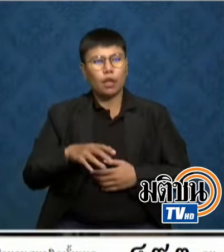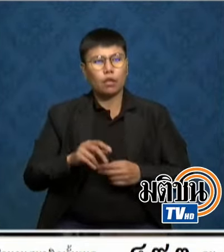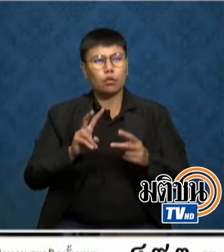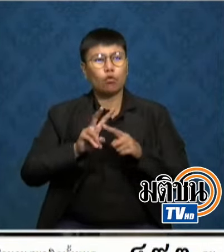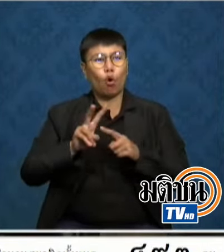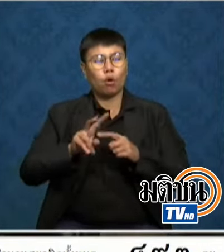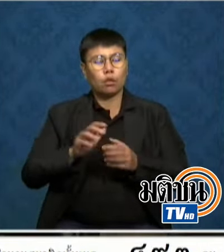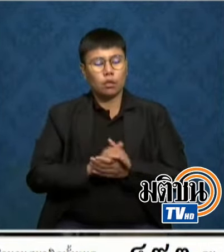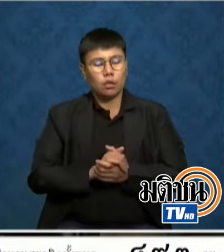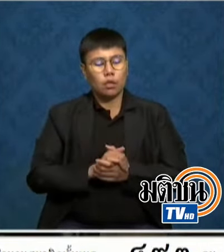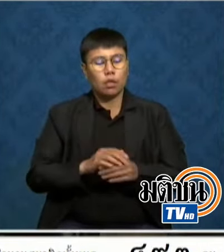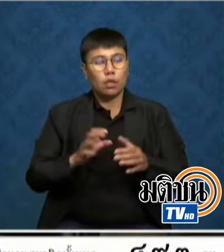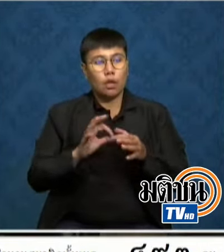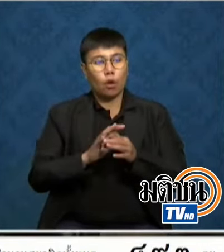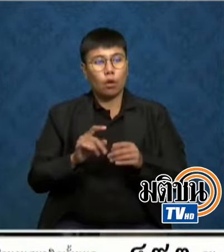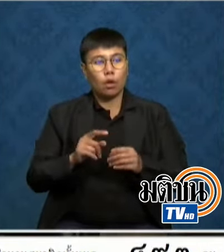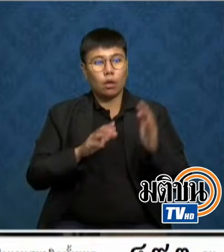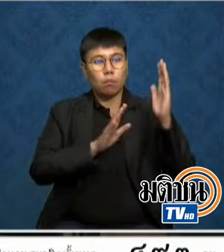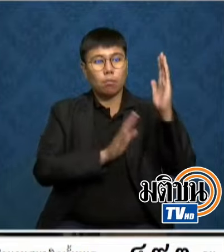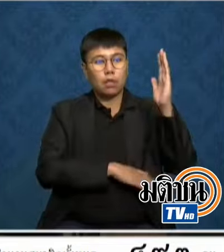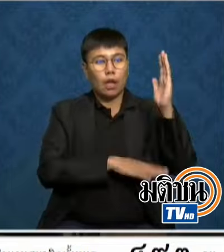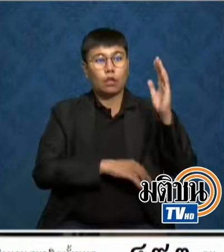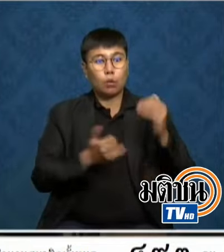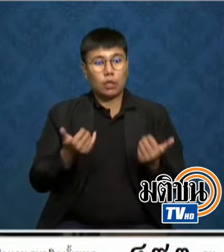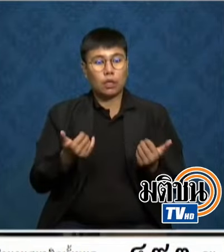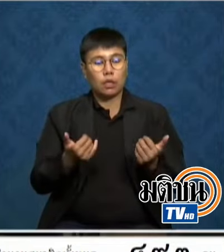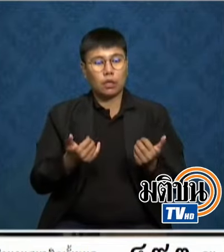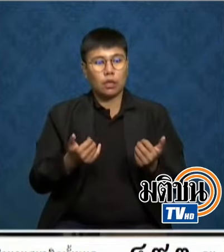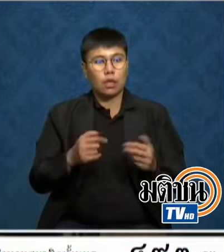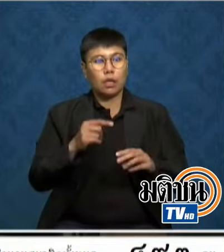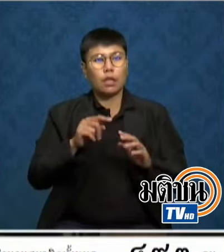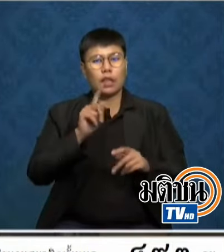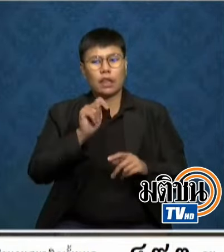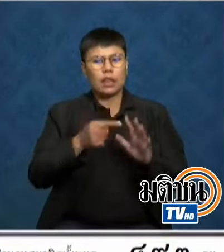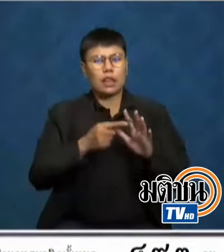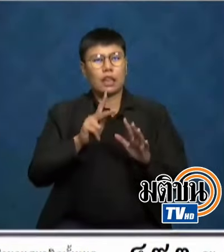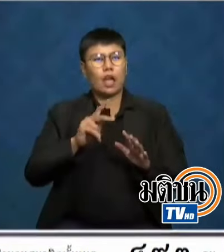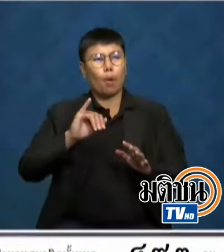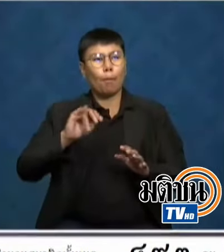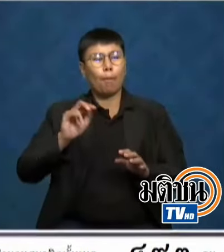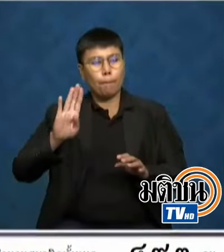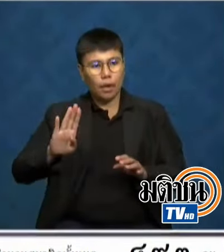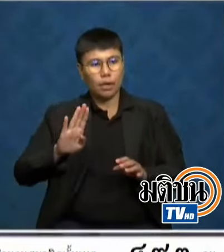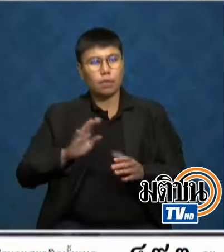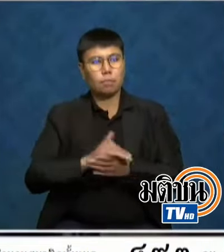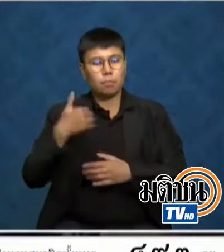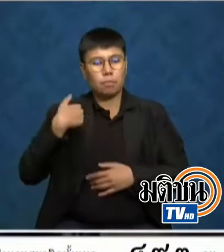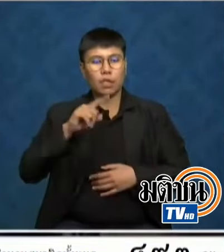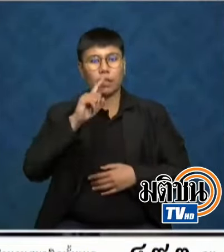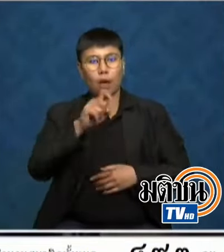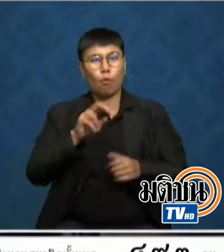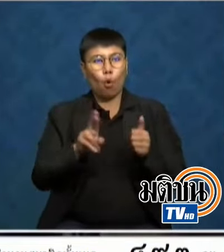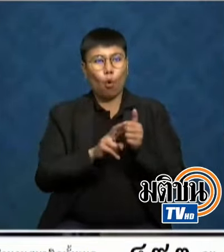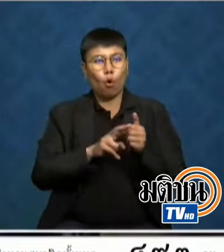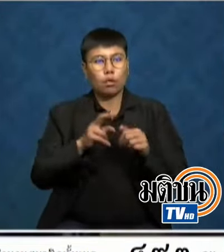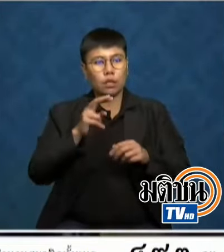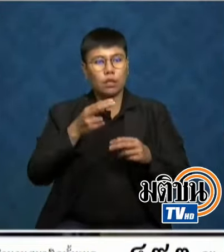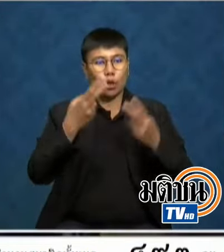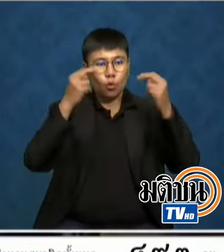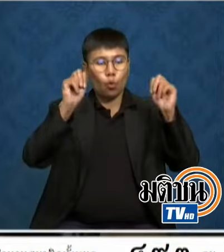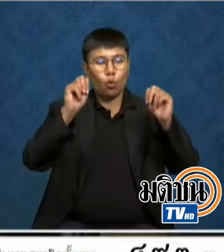อสั้นๆคือเรื่องเกี่ยวกับสถานการณ์ในพื้นที่จังหวัดชายแดนภาคใต้เรื่องตากใบอาทิตย์ที่แล้วท่านรังสิมันต์โรมท่านก็ได้เรียนถามท่านรองนายกรัฐมนตรี